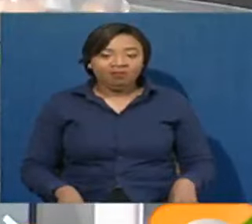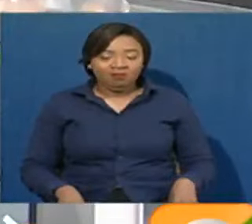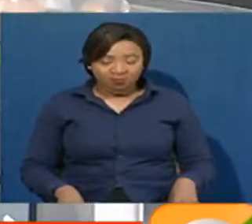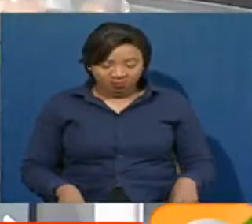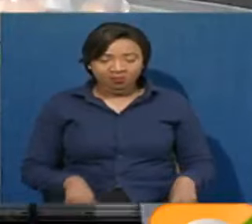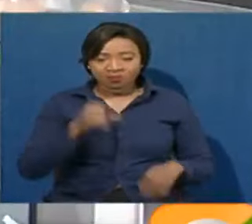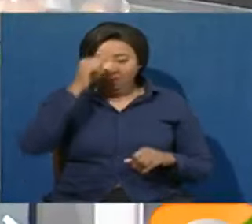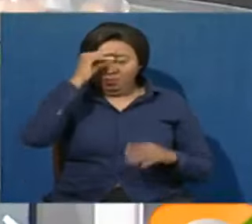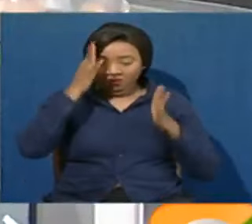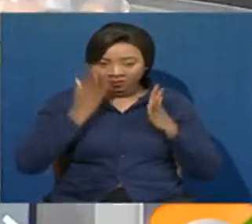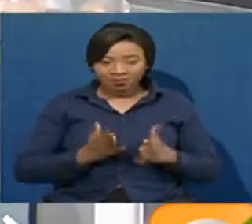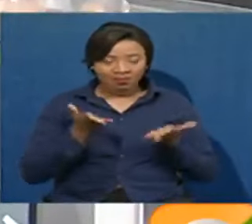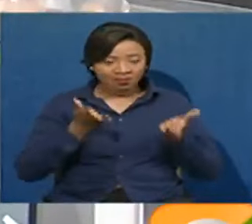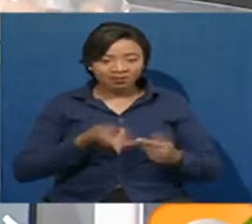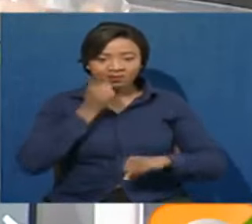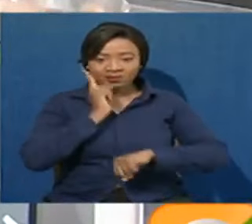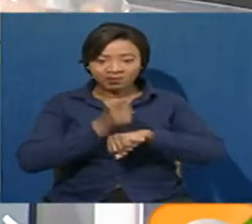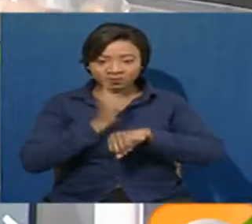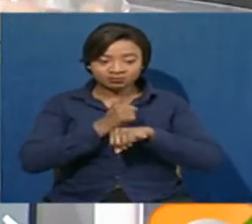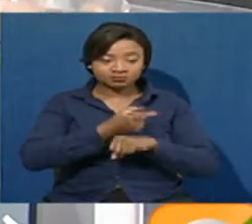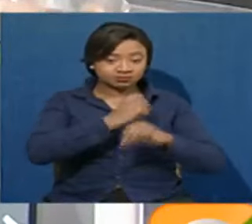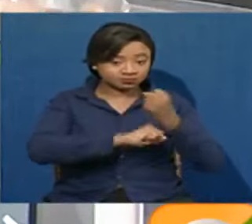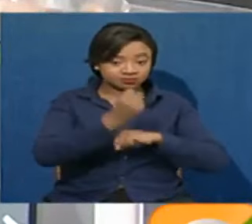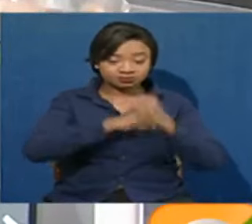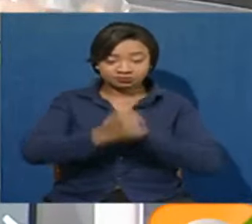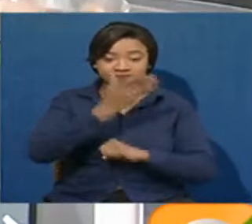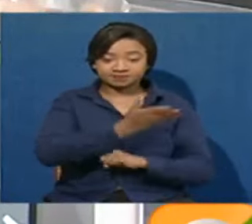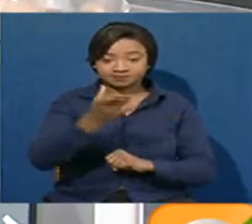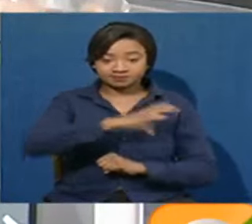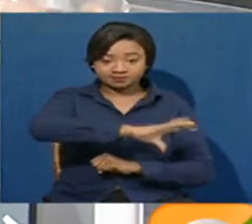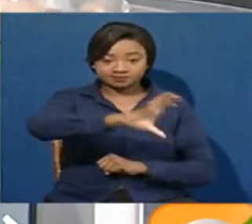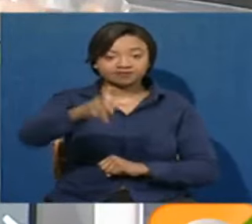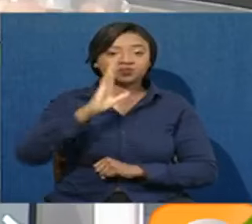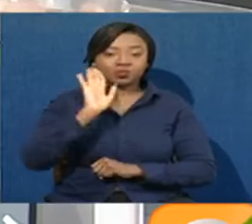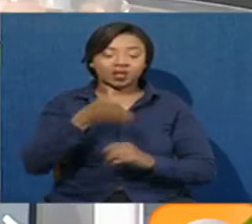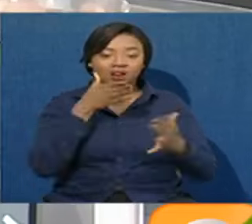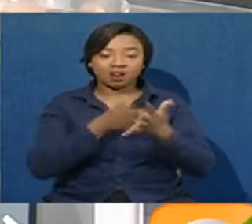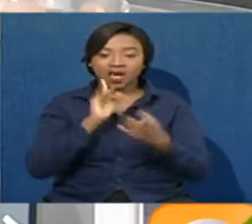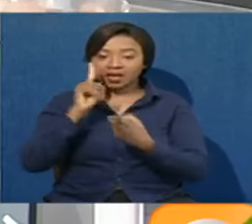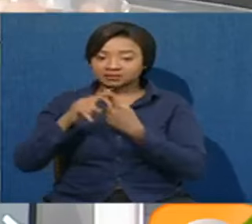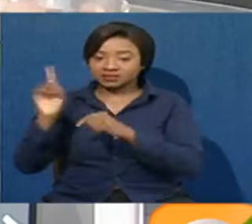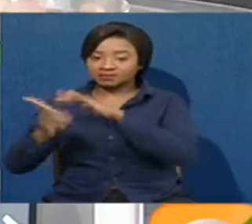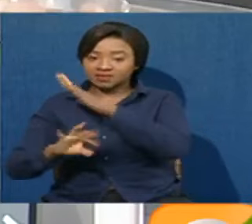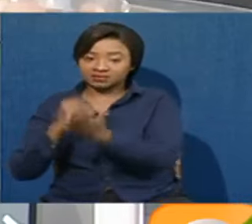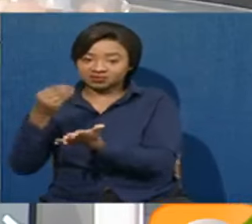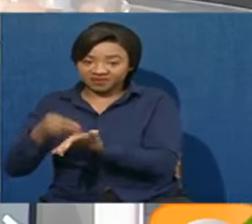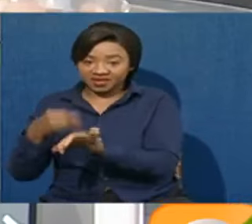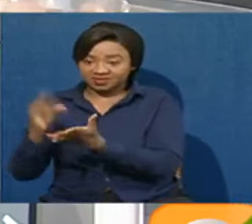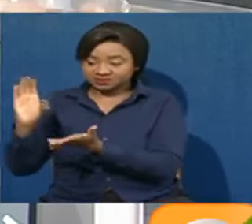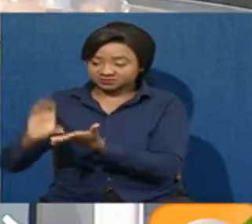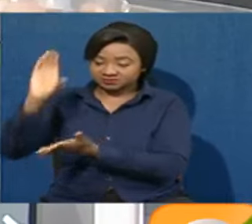Baraza la magavana sasa limeonya kuwa shughuli katika kaunti zitalemazwa na kusitishwa hadi pale wizara ya fedha itakapotoa mgao wa